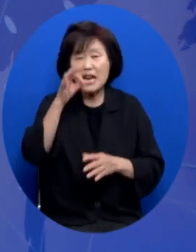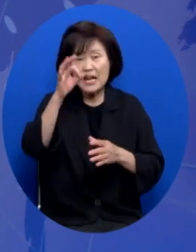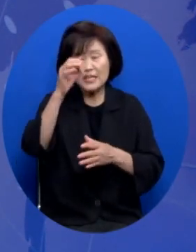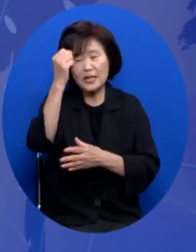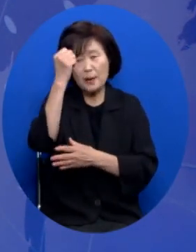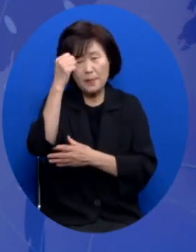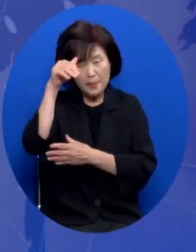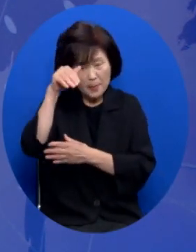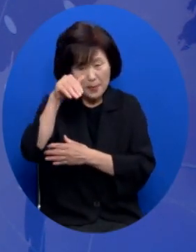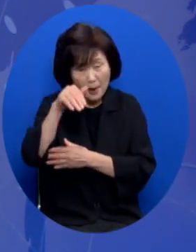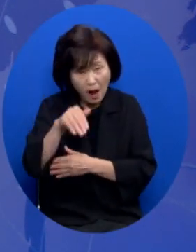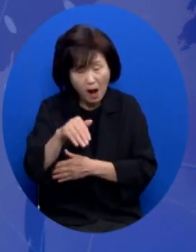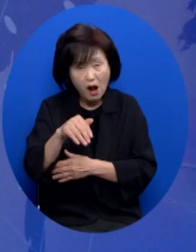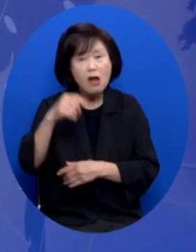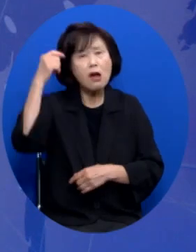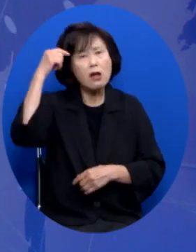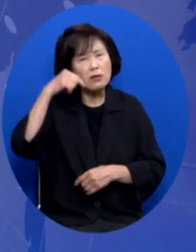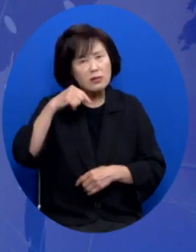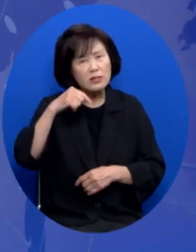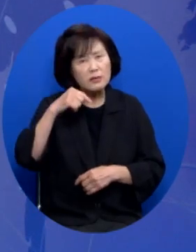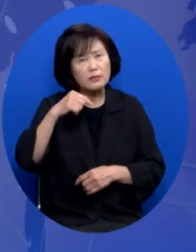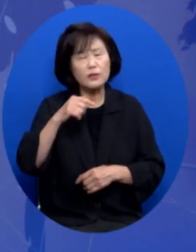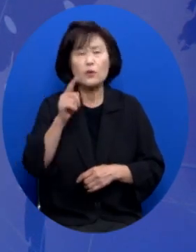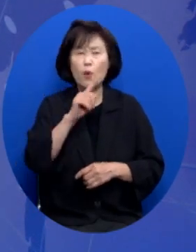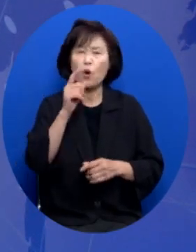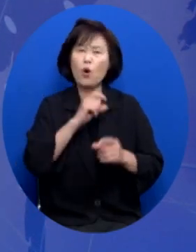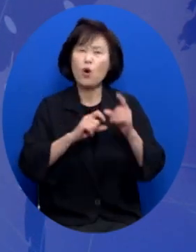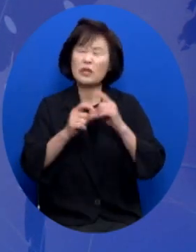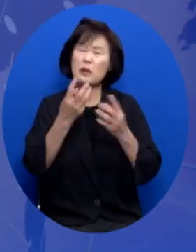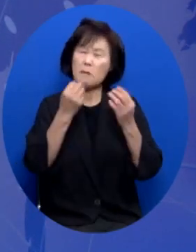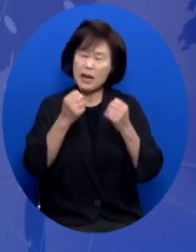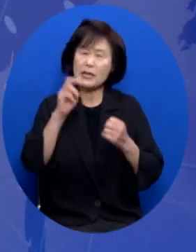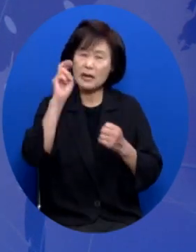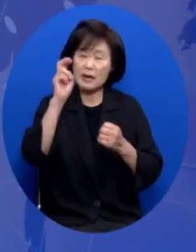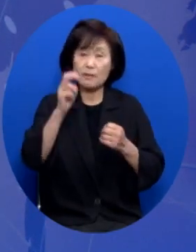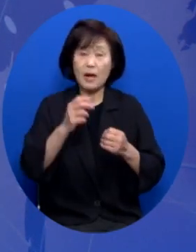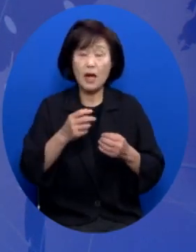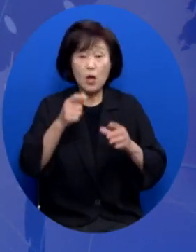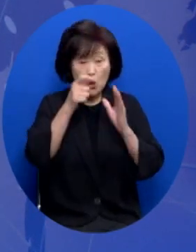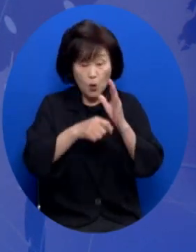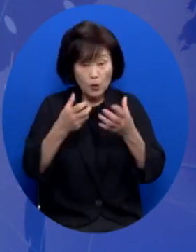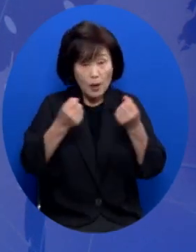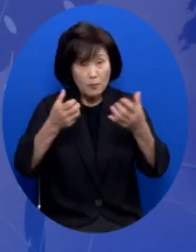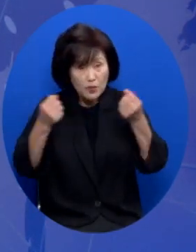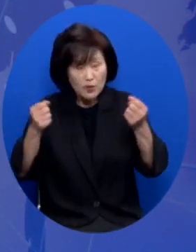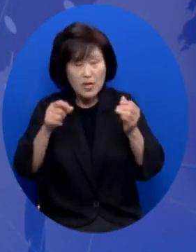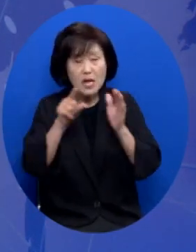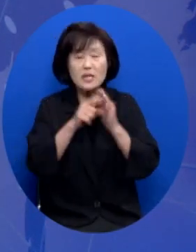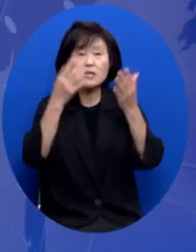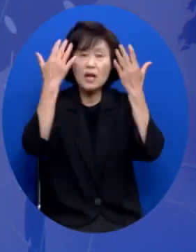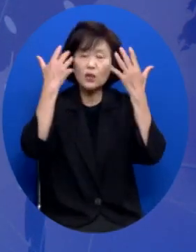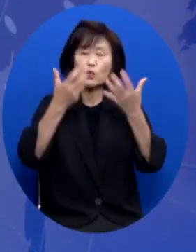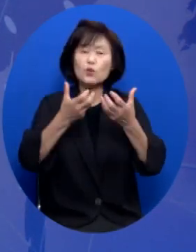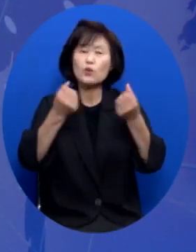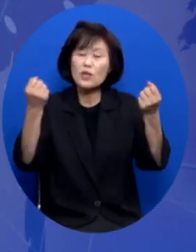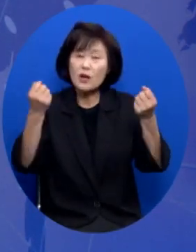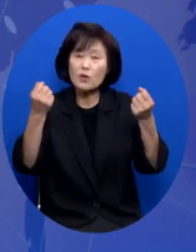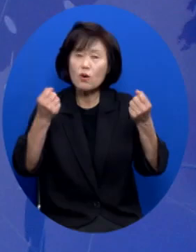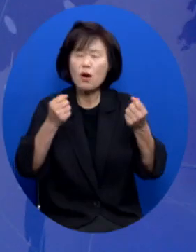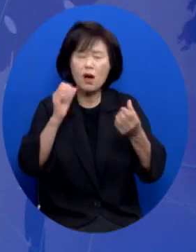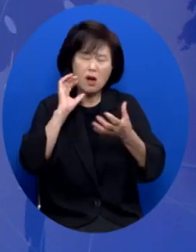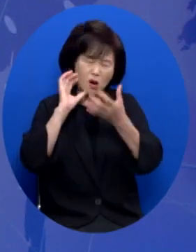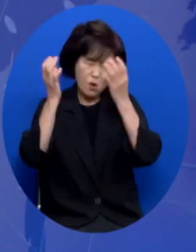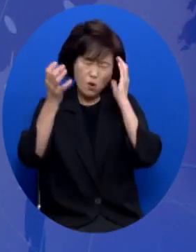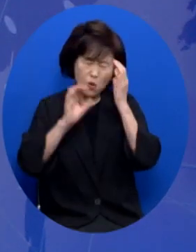당시 체감 가치는 더 컸을 것으로 보이는데요. 네. 이 교단 분열에 이어 신학교마저 두 개로 나뉘다 보니 이처럼